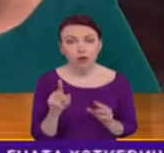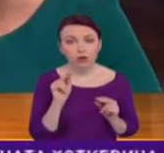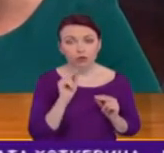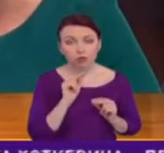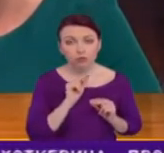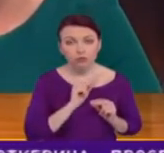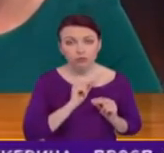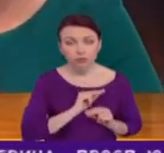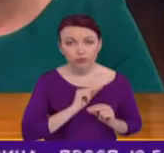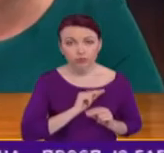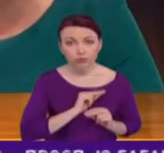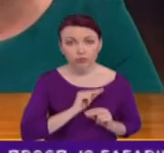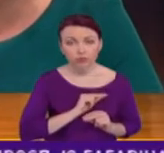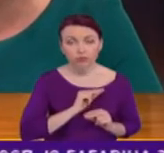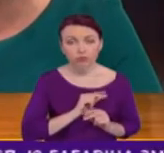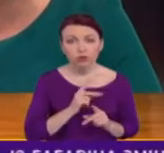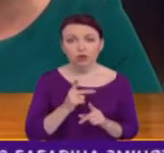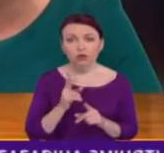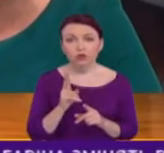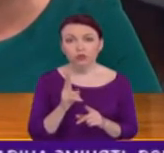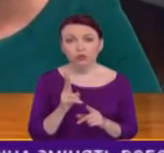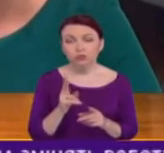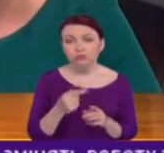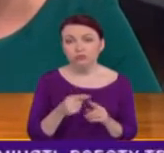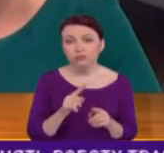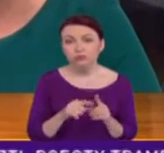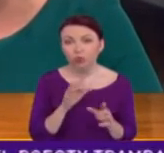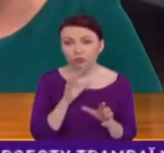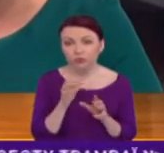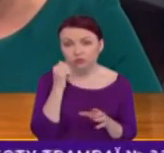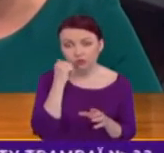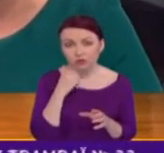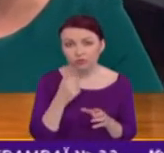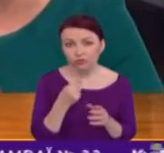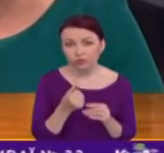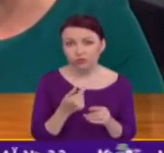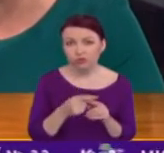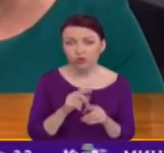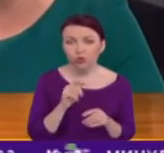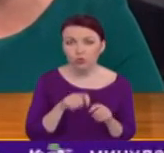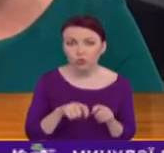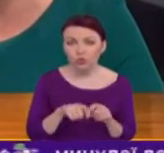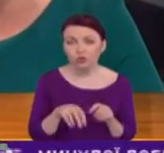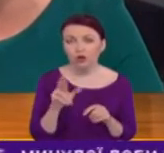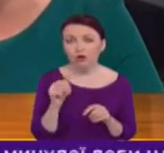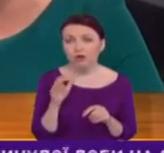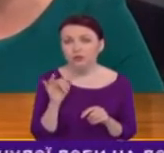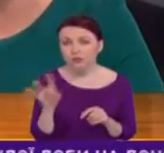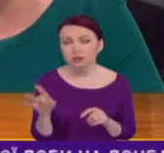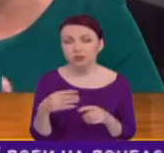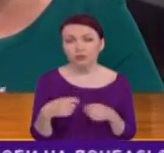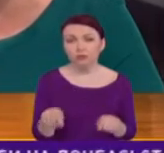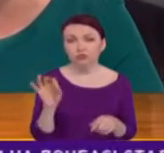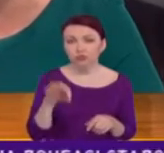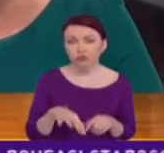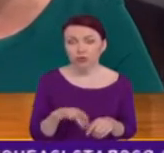який опікується старими засобами оплати, вже не буде працювати. Тобто кондуктори, ті касири, які продавали жетони, вони